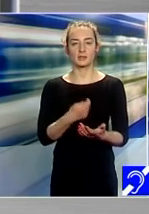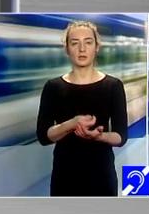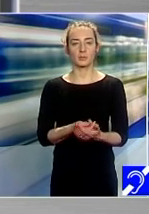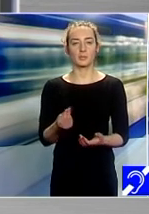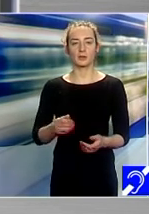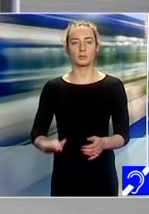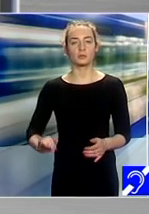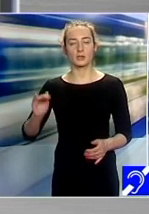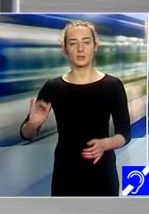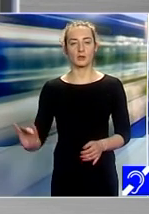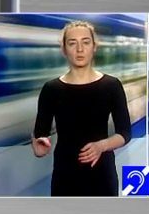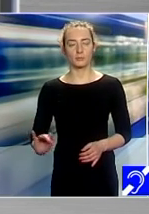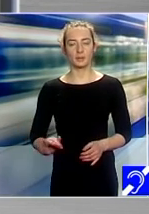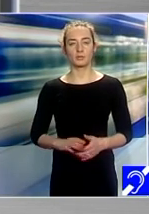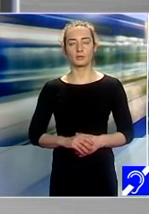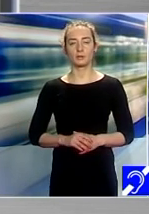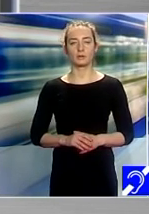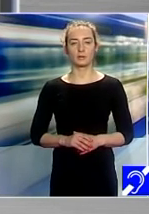creșterea copilului,